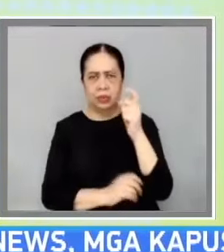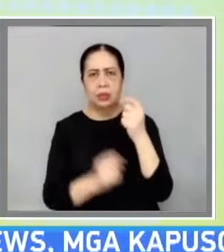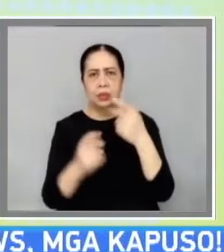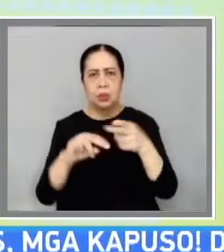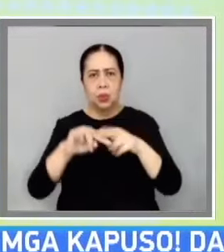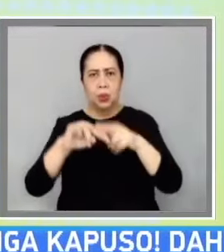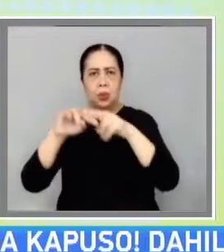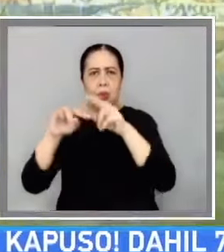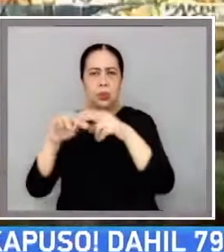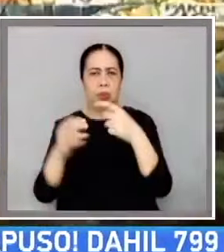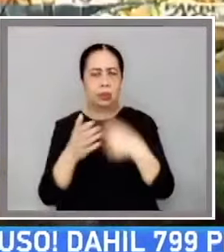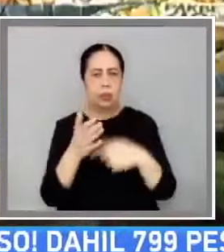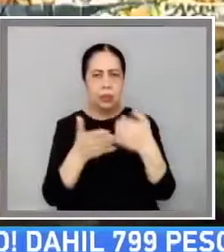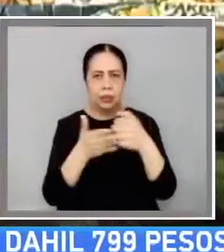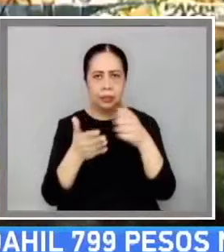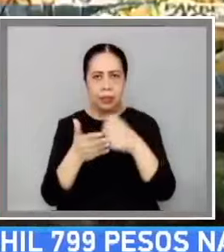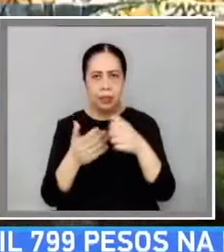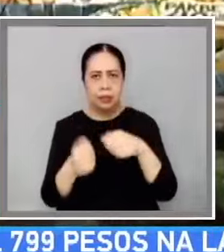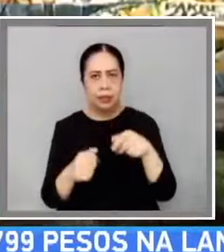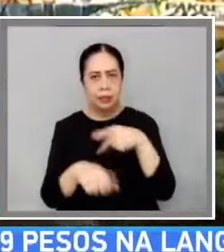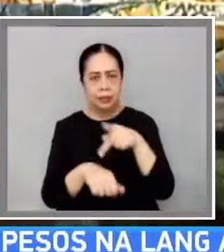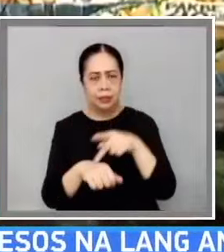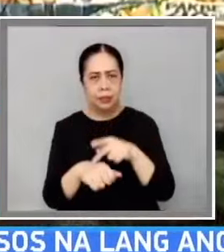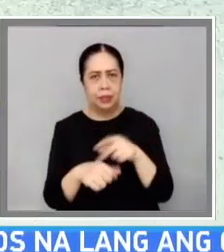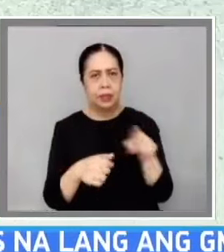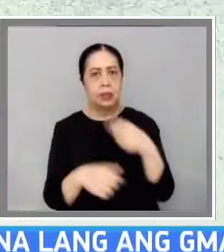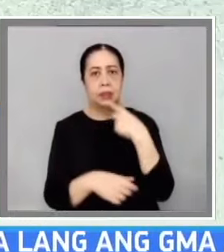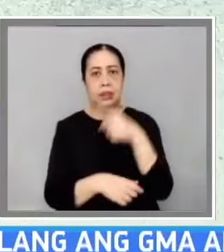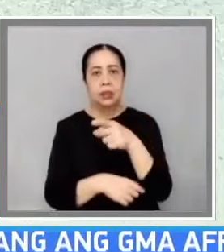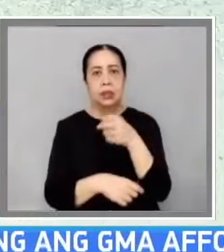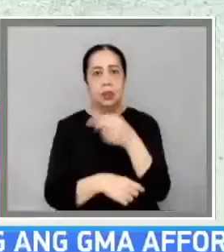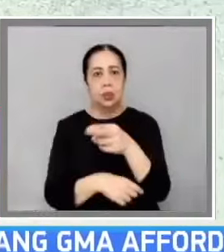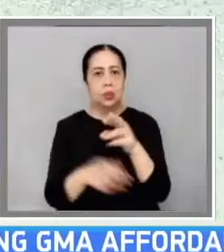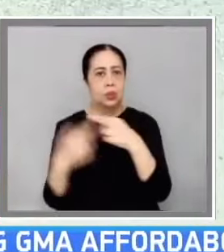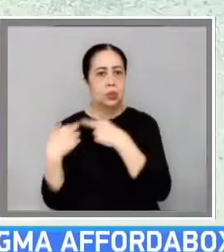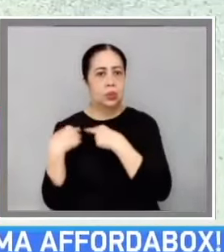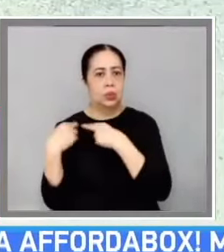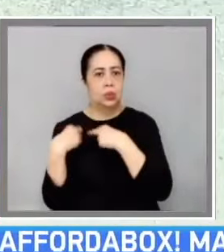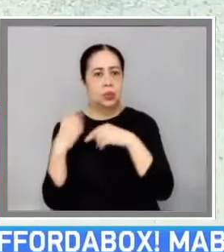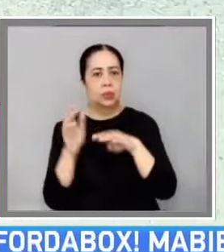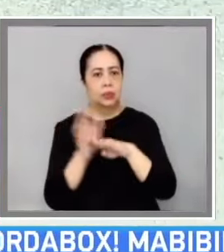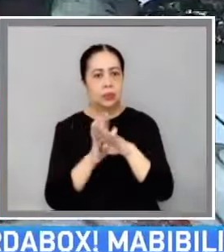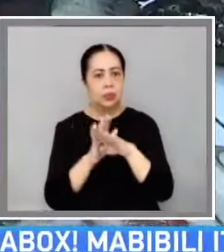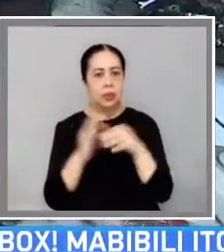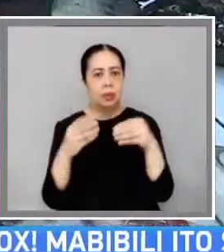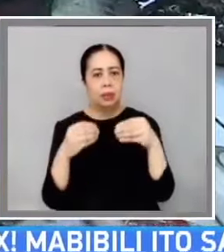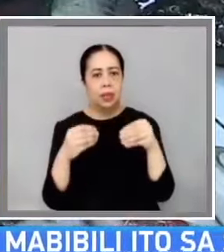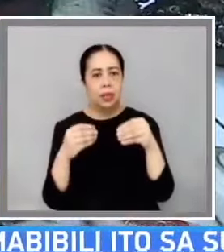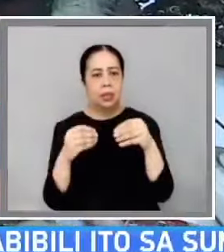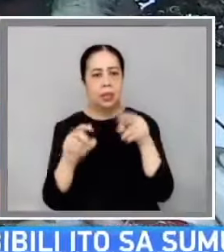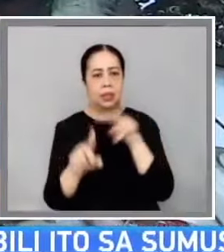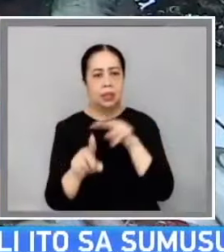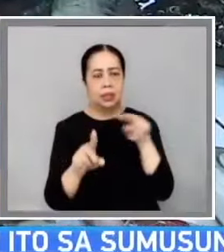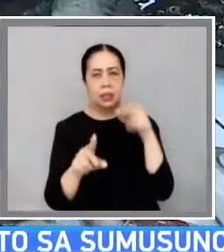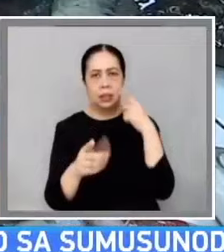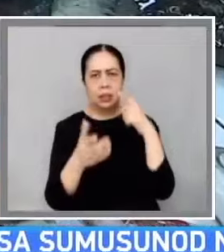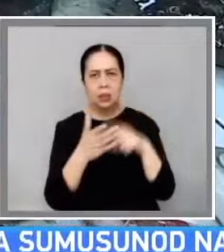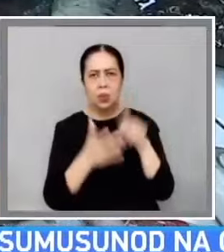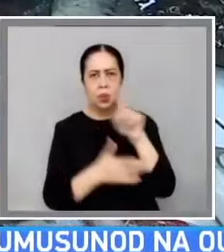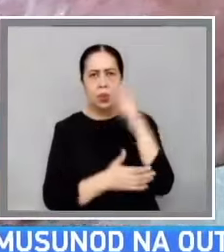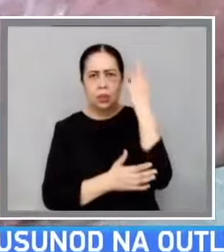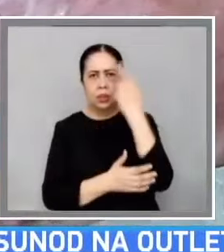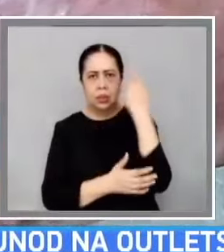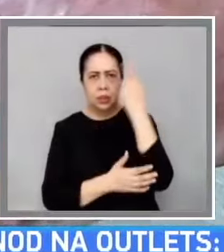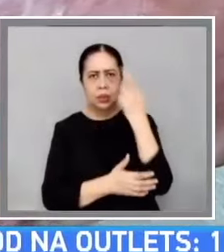Sa utos na pinirmahan ng Pangulo, tungkulin ng Interagency Committee on Inflation and Market Outlook, natutukan ang mga sanhi nito. Gayun